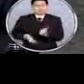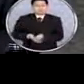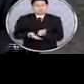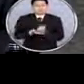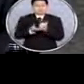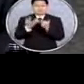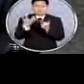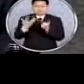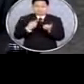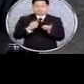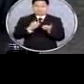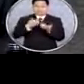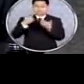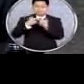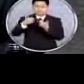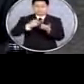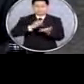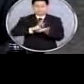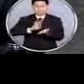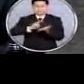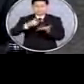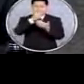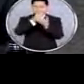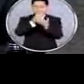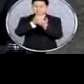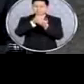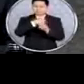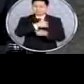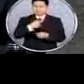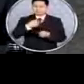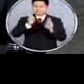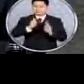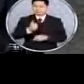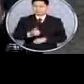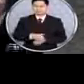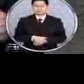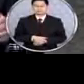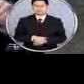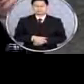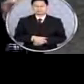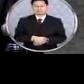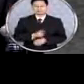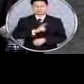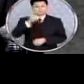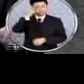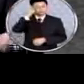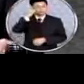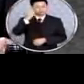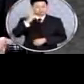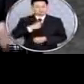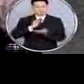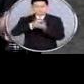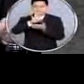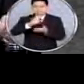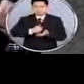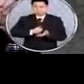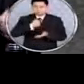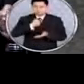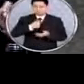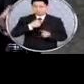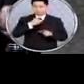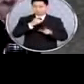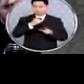我们大家使用这些所谓节能减碳的这些工作。我们想象在未来，一定我们的产